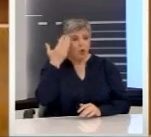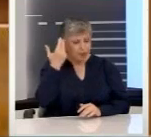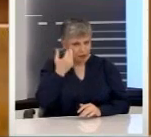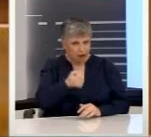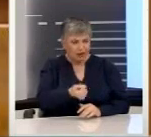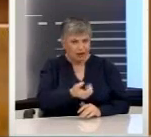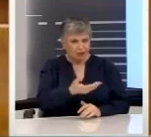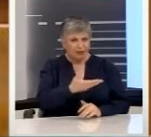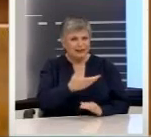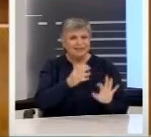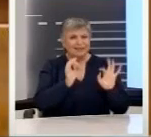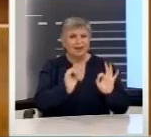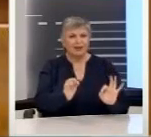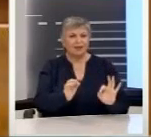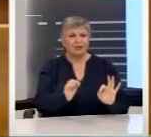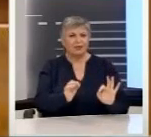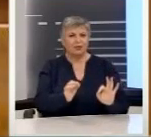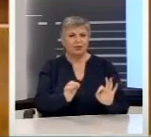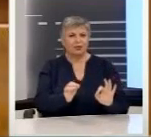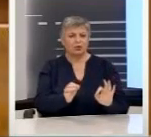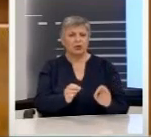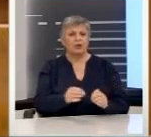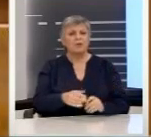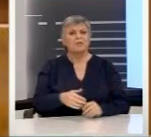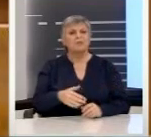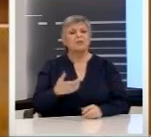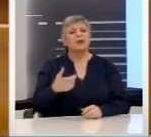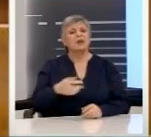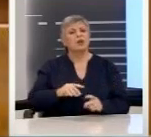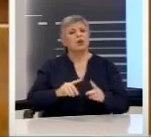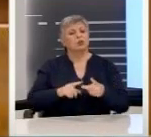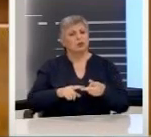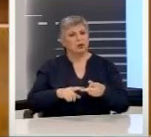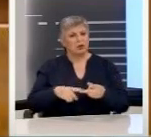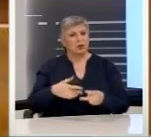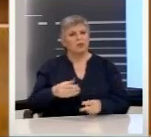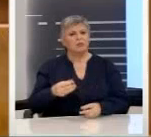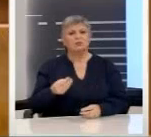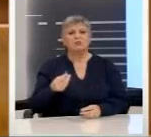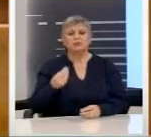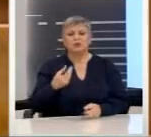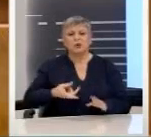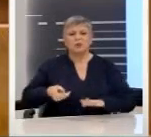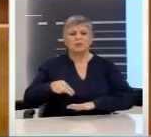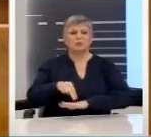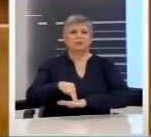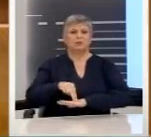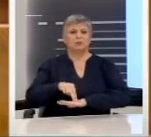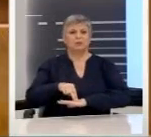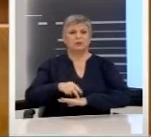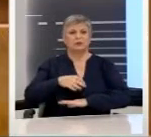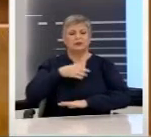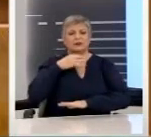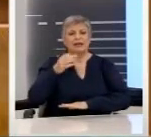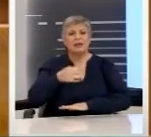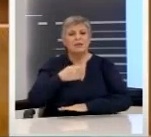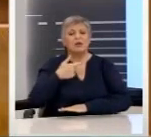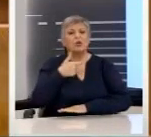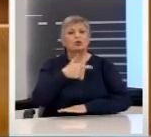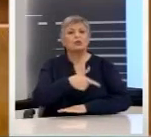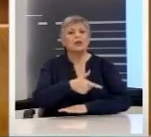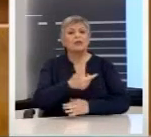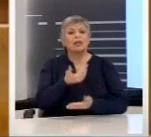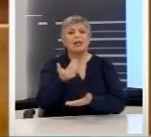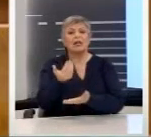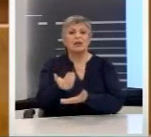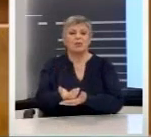Ένα αυτό. Δεύτερο, πολλοί συνάδελφοι των άλλων κομμάτων είπαν ότι τι διαφέρει η σημερινή πρόταση για σύσταση εξεταστικής